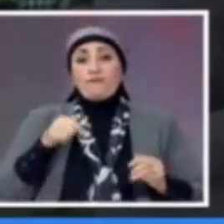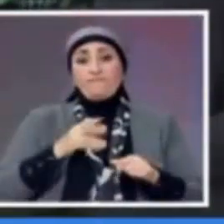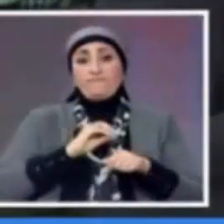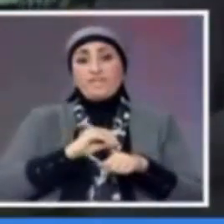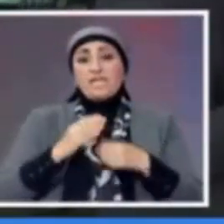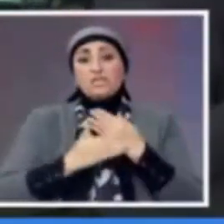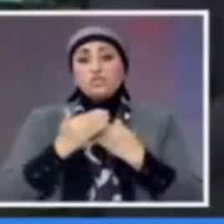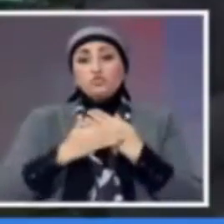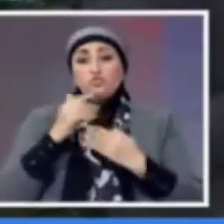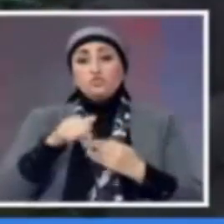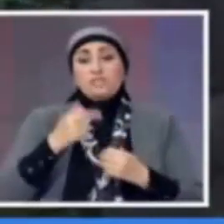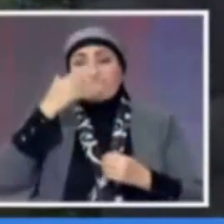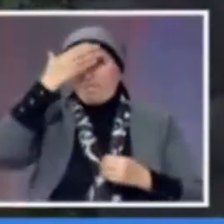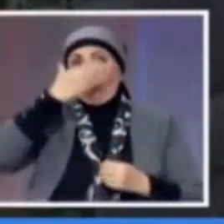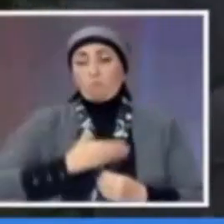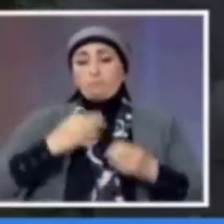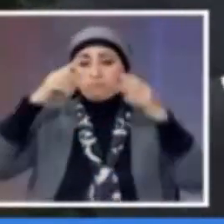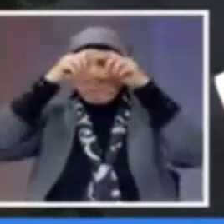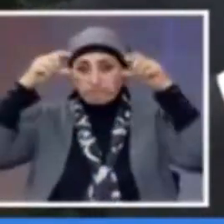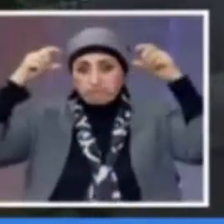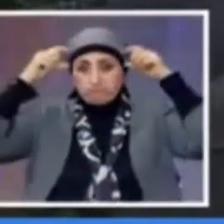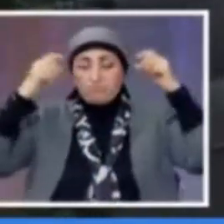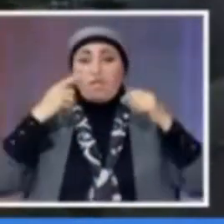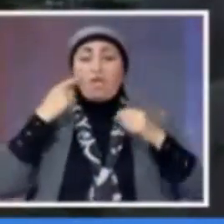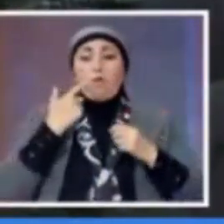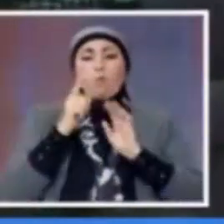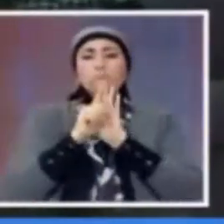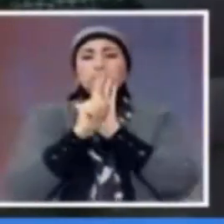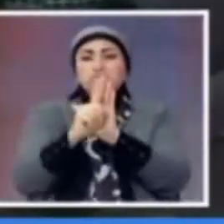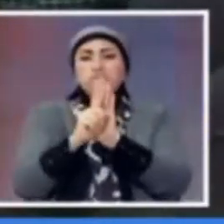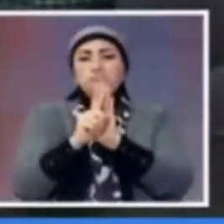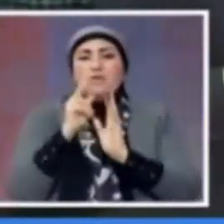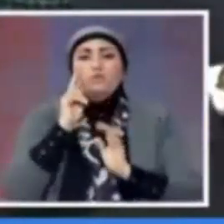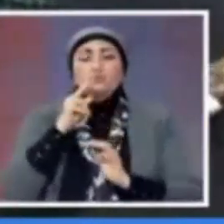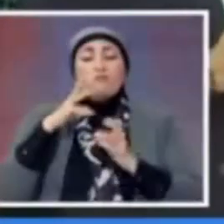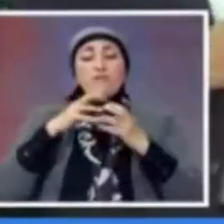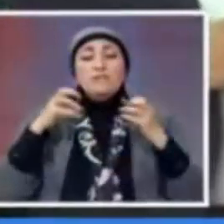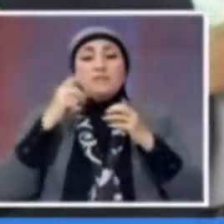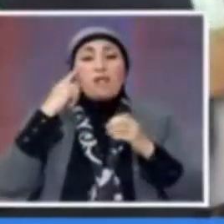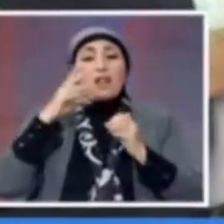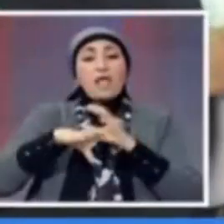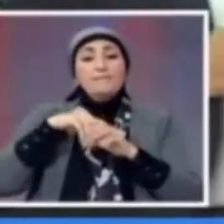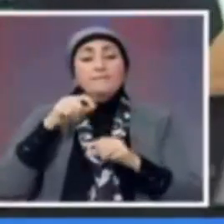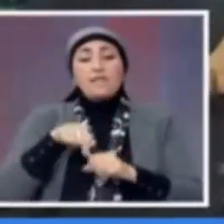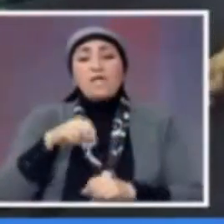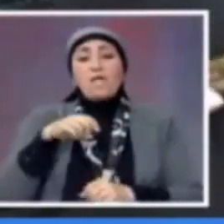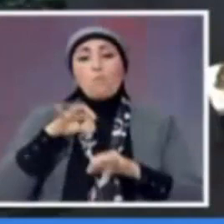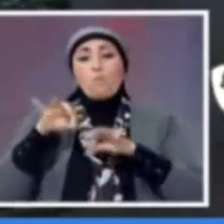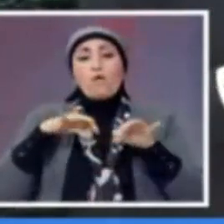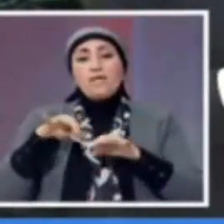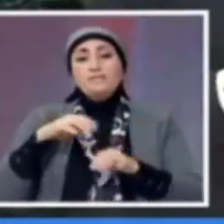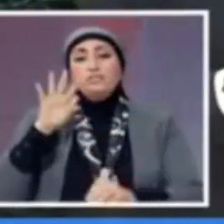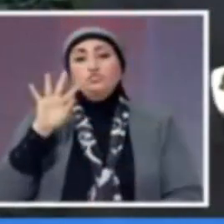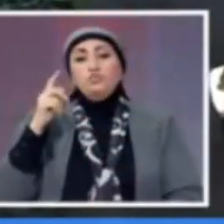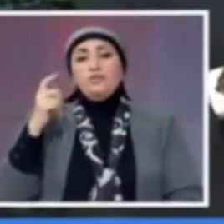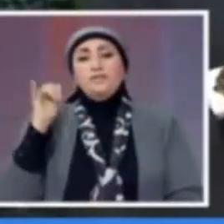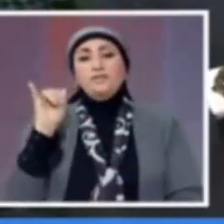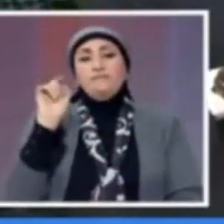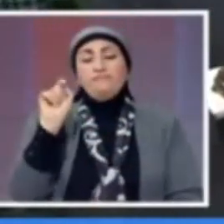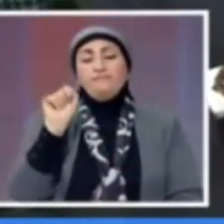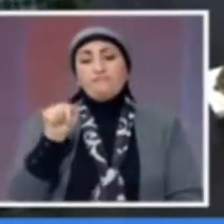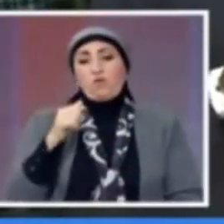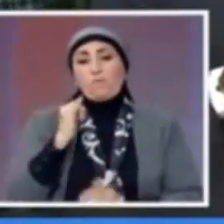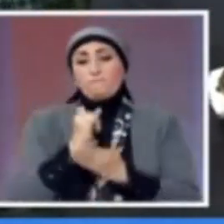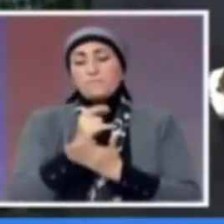وهو إنتاج هذه الكابينة التي بالفعل نتعرف عليها أكثر وعلى إنتاجها من السيد المهندس شريف مصطفى